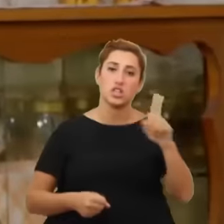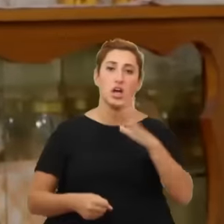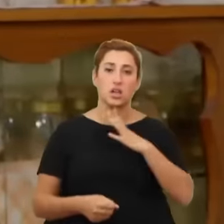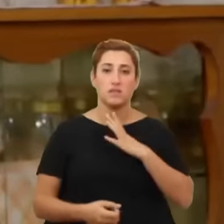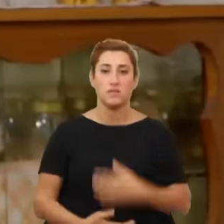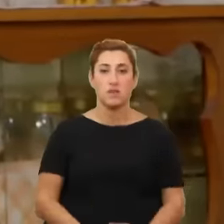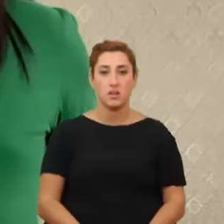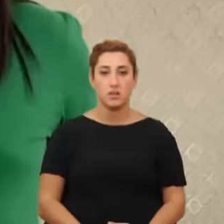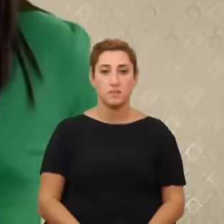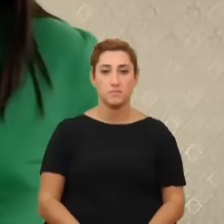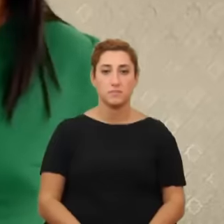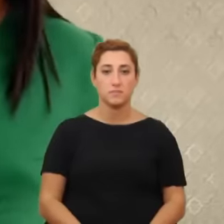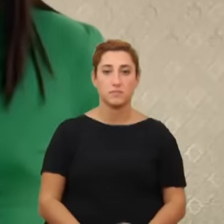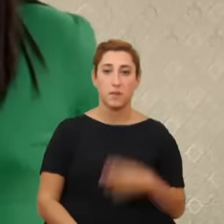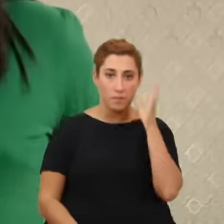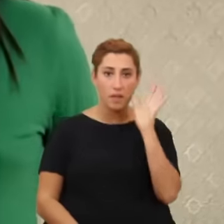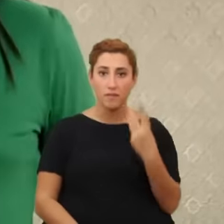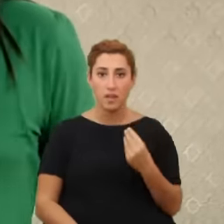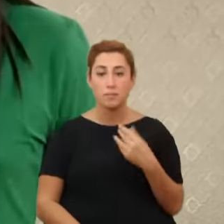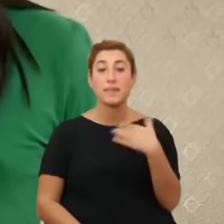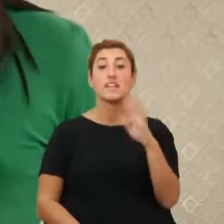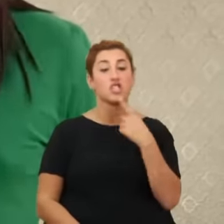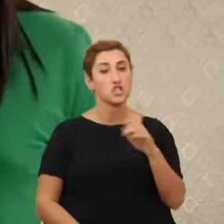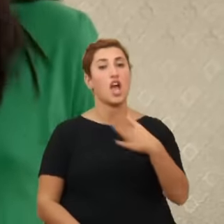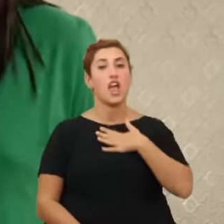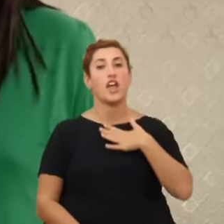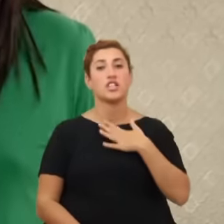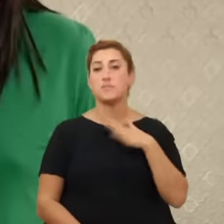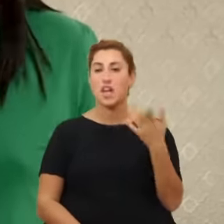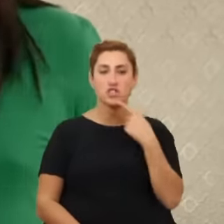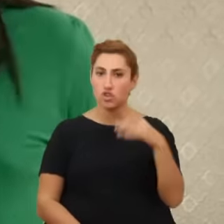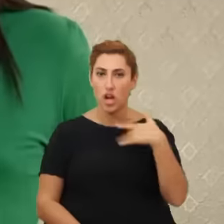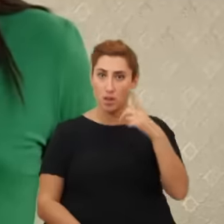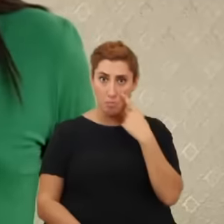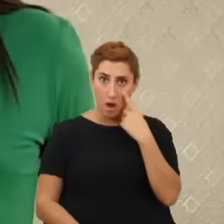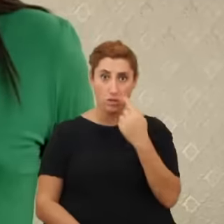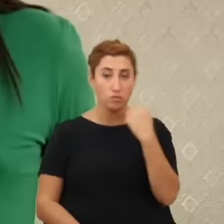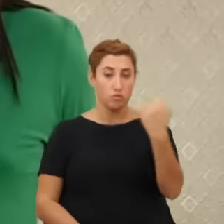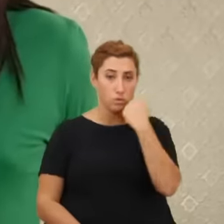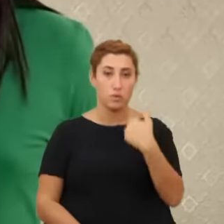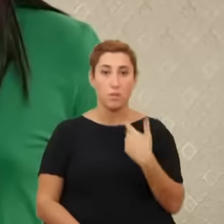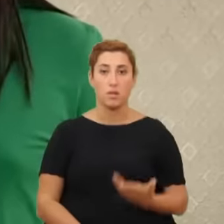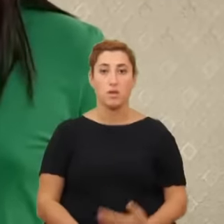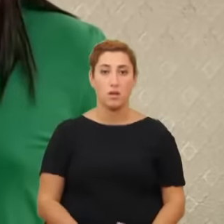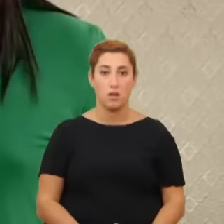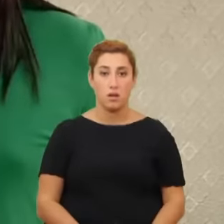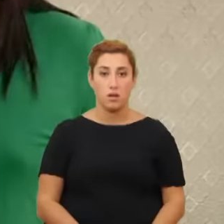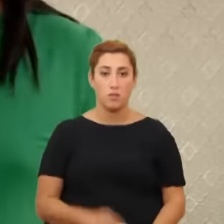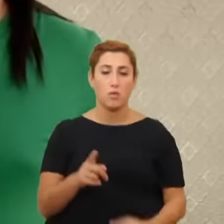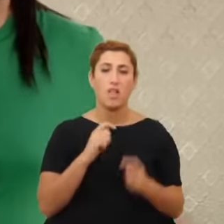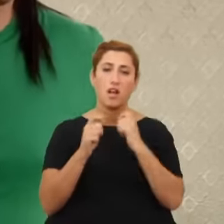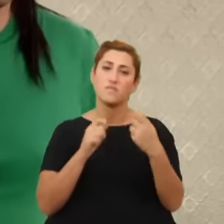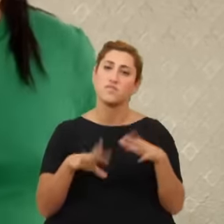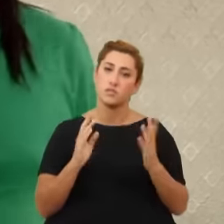şikayetçiyim. Aptal. Efendim? Değilsin ya. Şikayetçiyim ya, nasıl değilim ya, baksana vurdu bana vurdu. Bırak, benimle tartışma